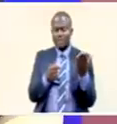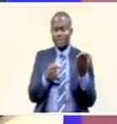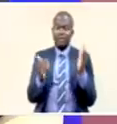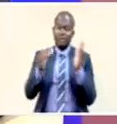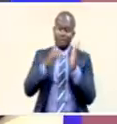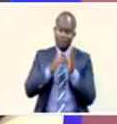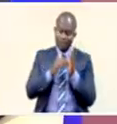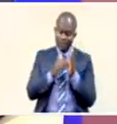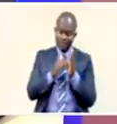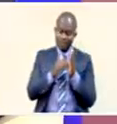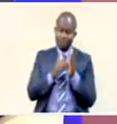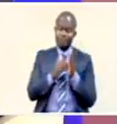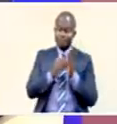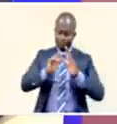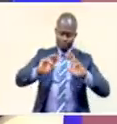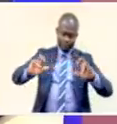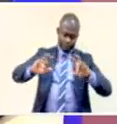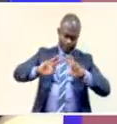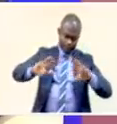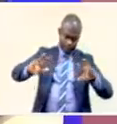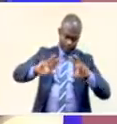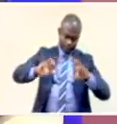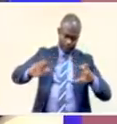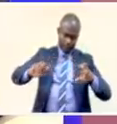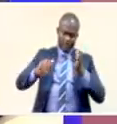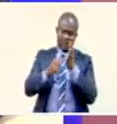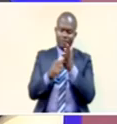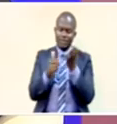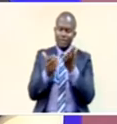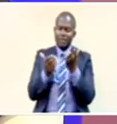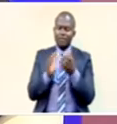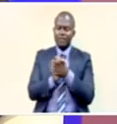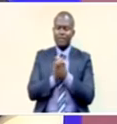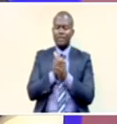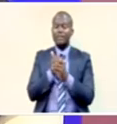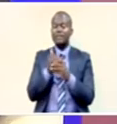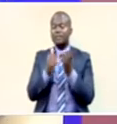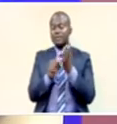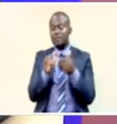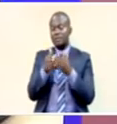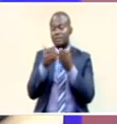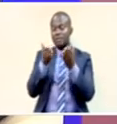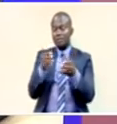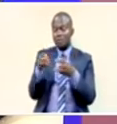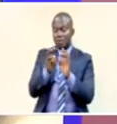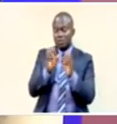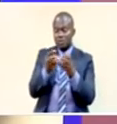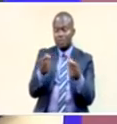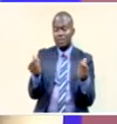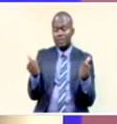ndetse no gusesengura inkomoko y'ibibazo cyangwa ibiriho ubu ngubu uko